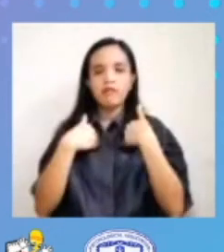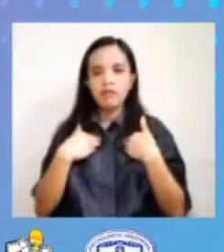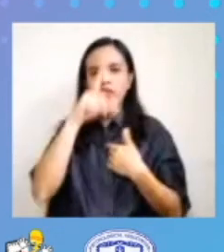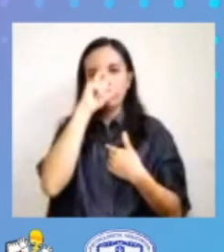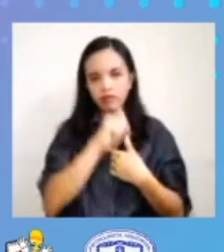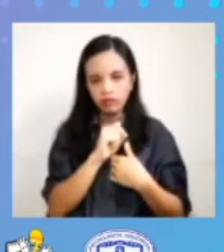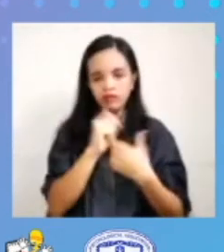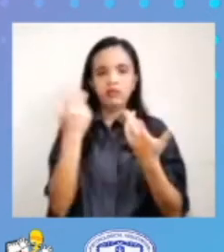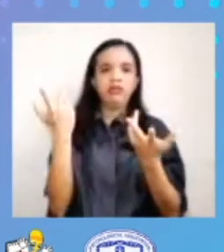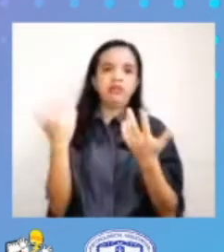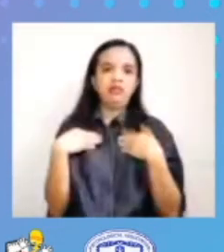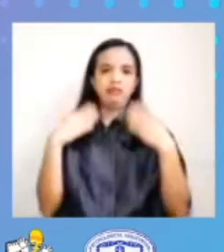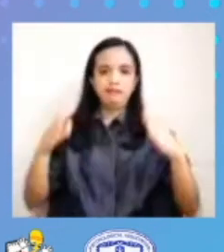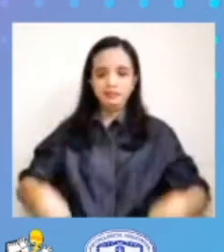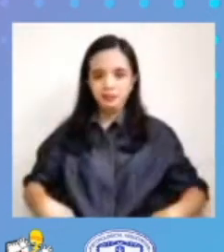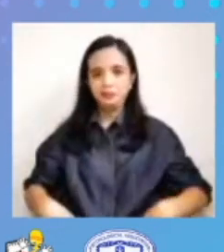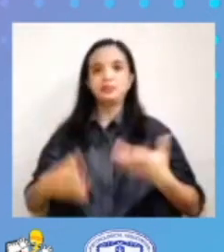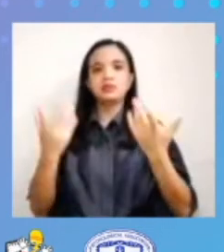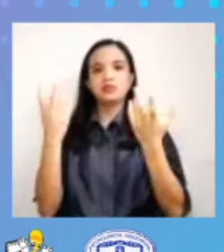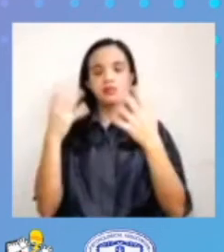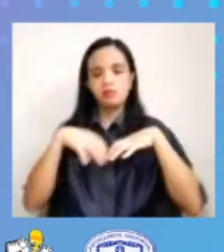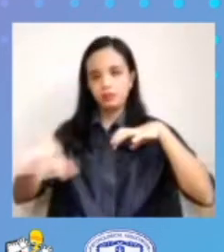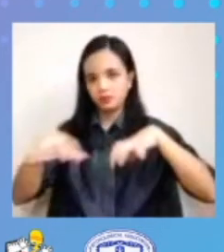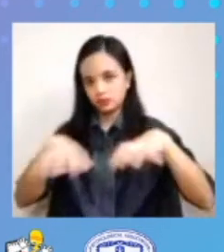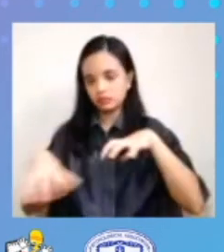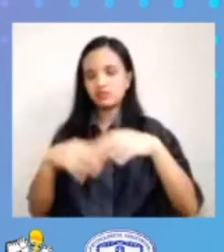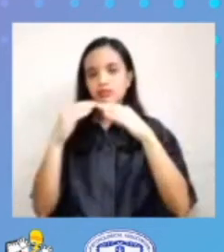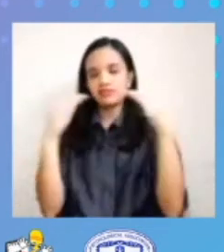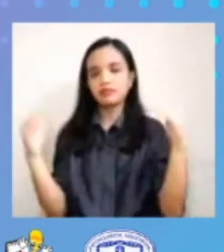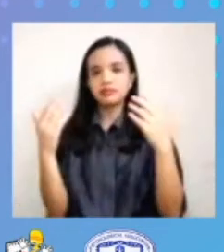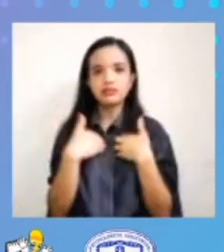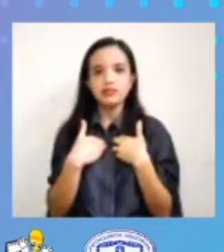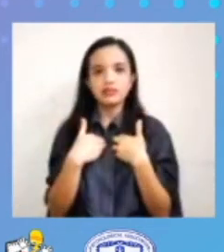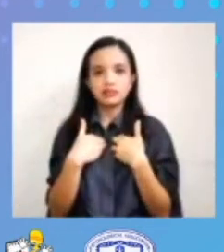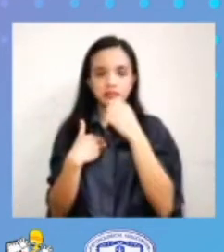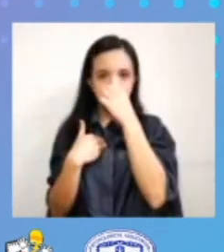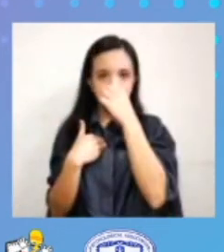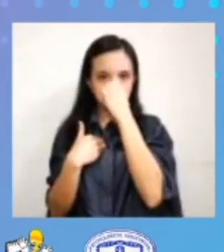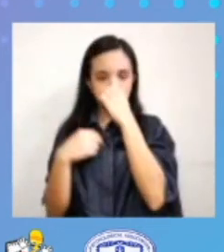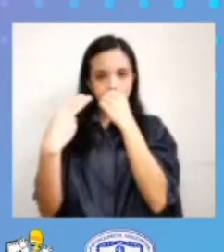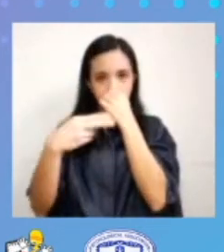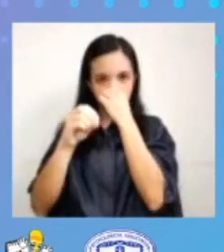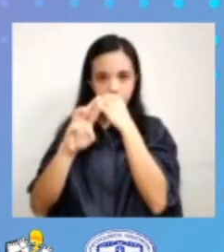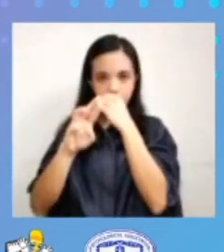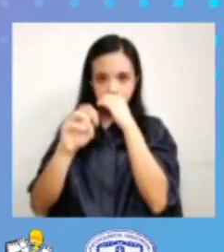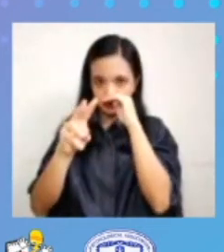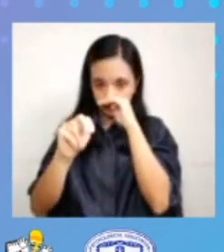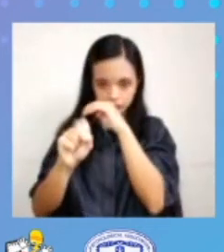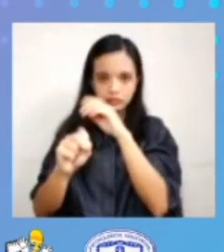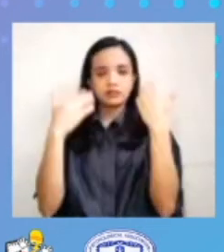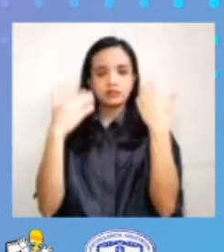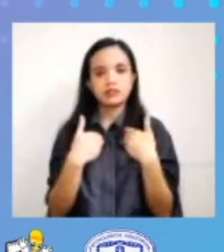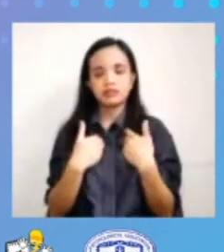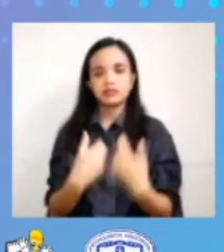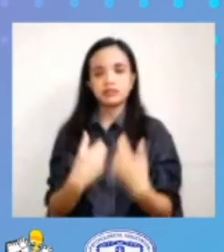we want when we're going for weight gain. Of course, we may gain some fat in the process, pero dapat majority should be muscle. Now, how do we